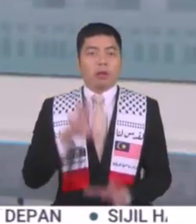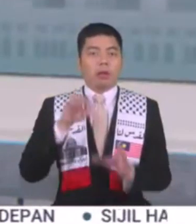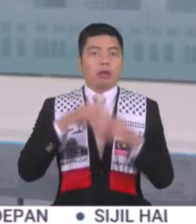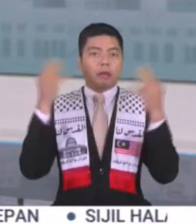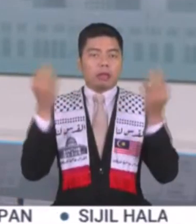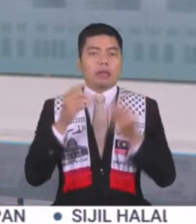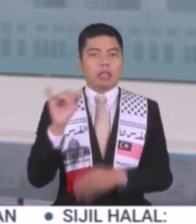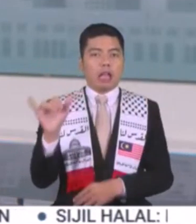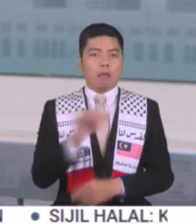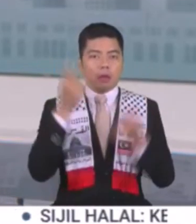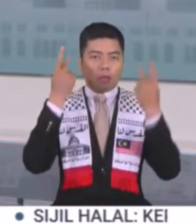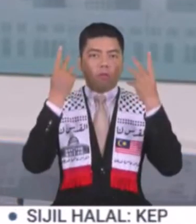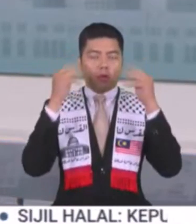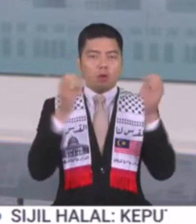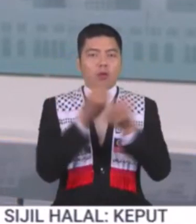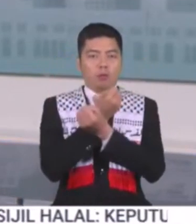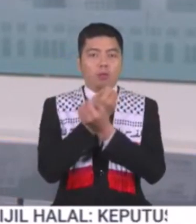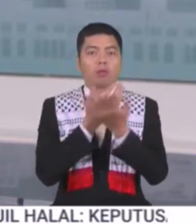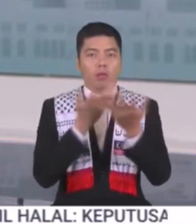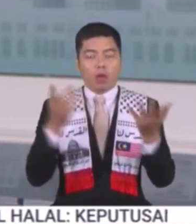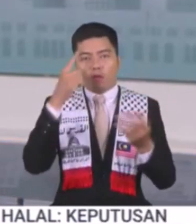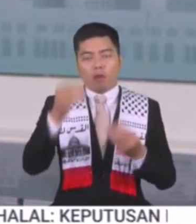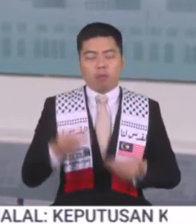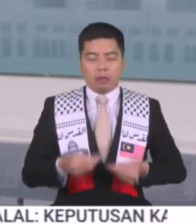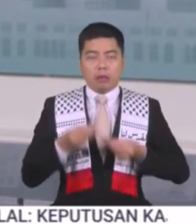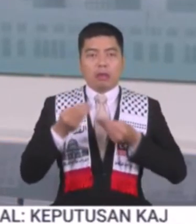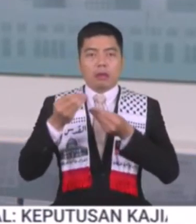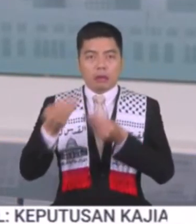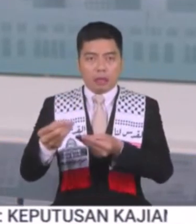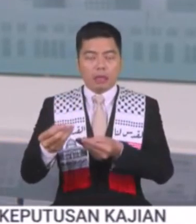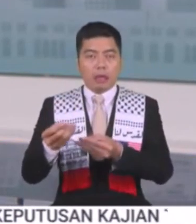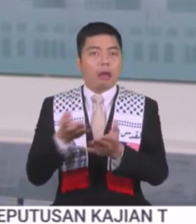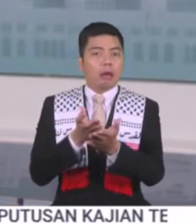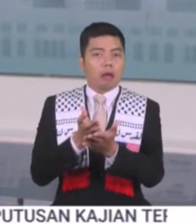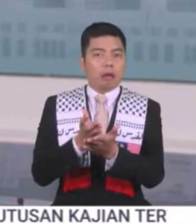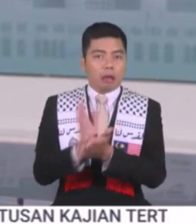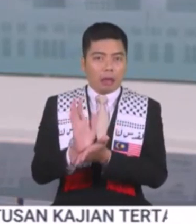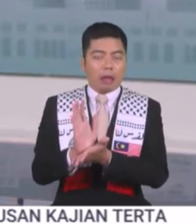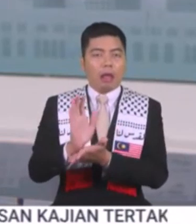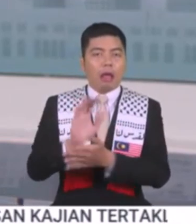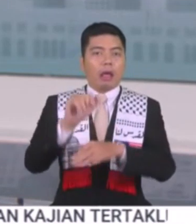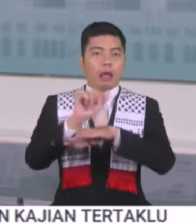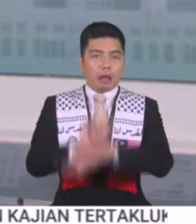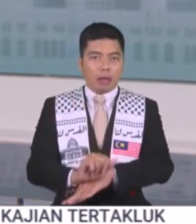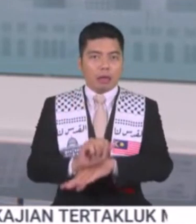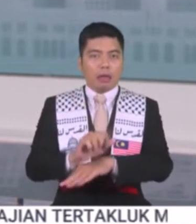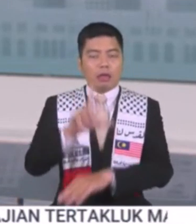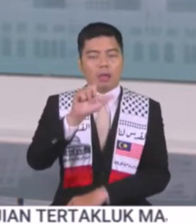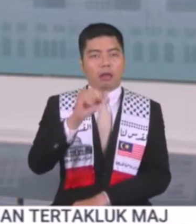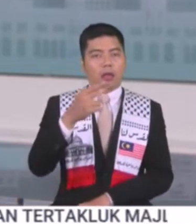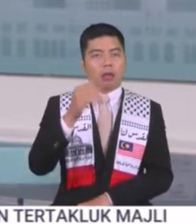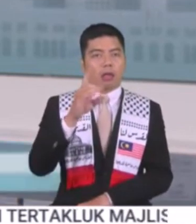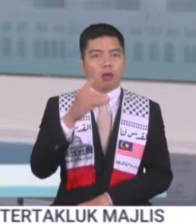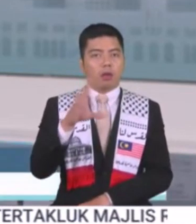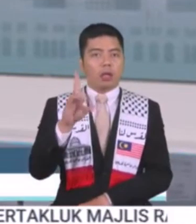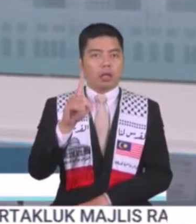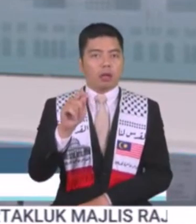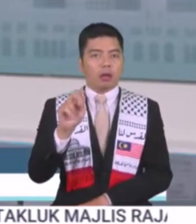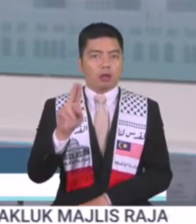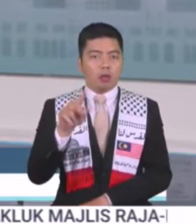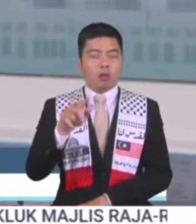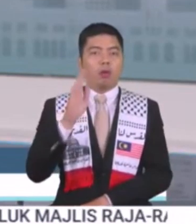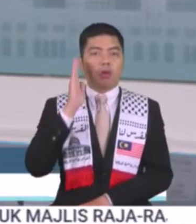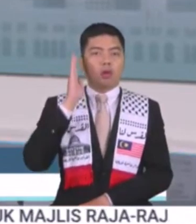Pada majlis yang sama juga, Perdana Menteri mengumumkan penyerahan semula hak tanah adat di Tambisan Lahad Datu. Ia sekaligus